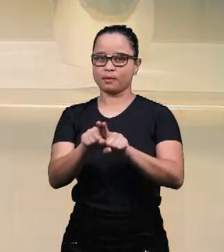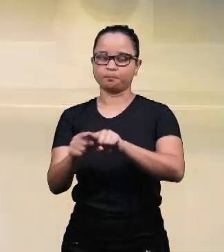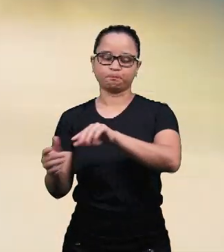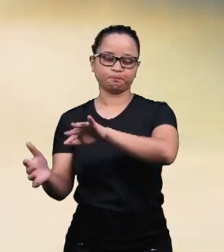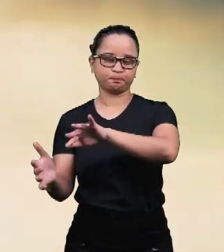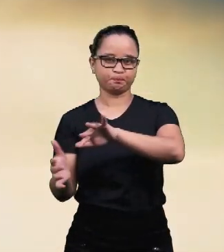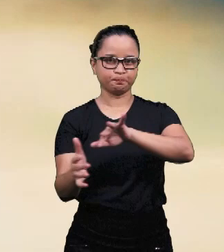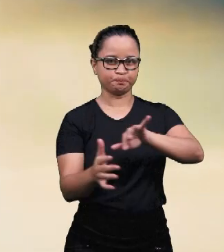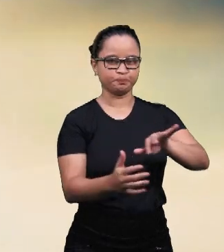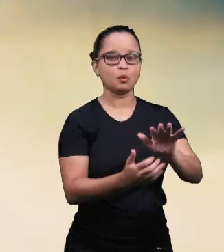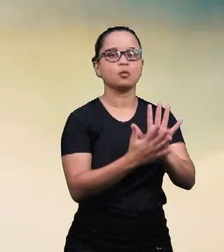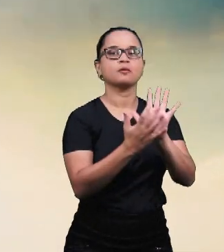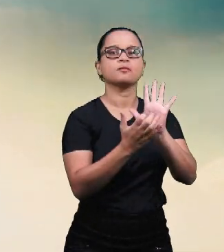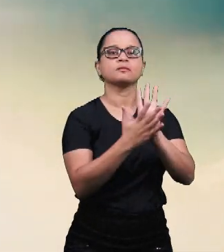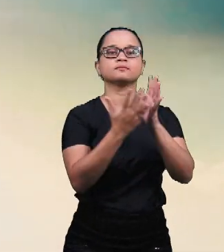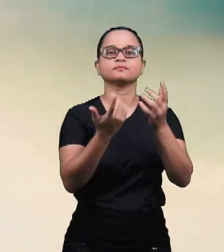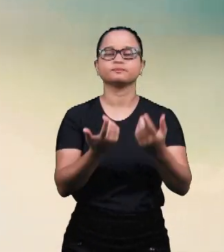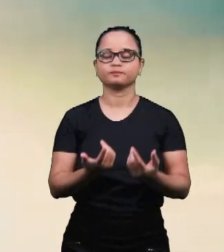жизни.